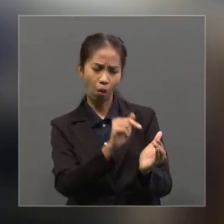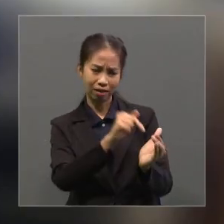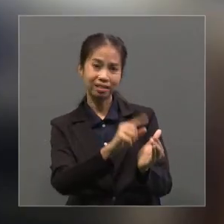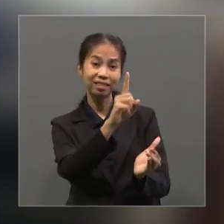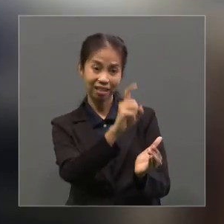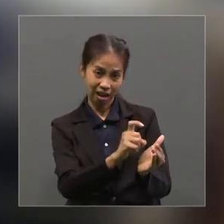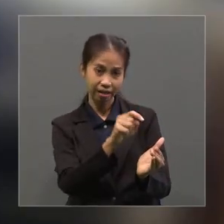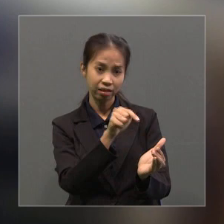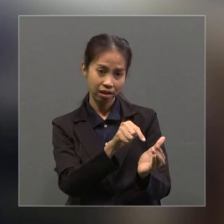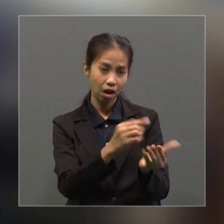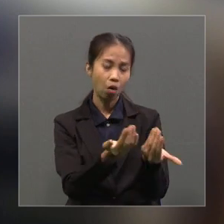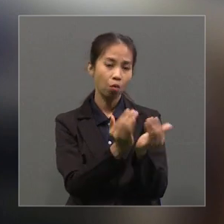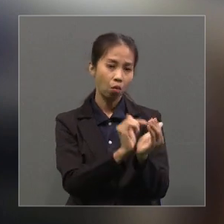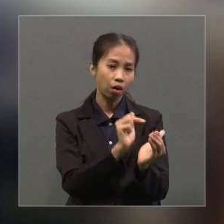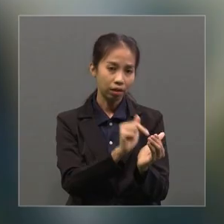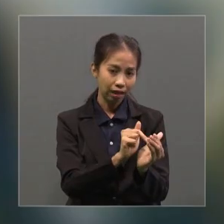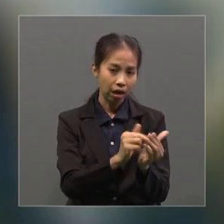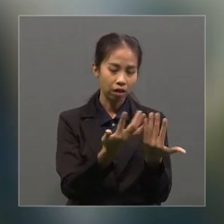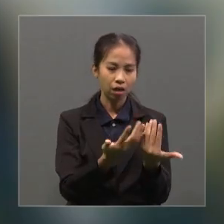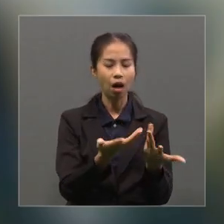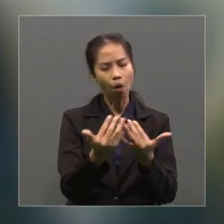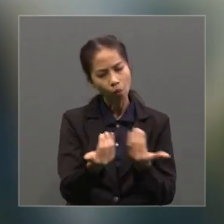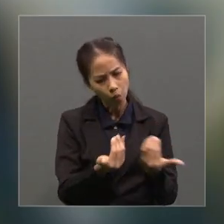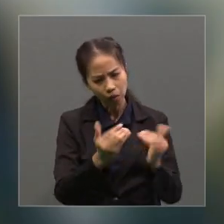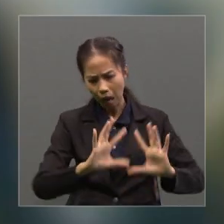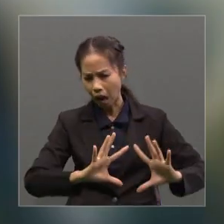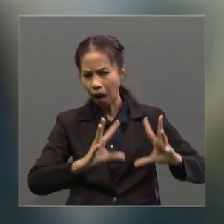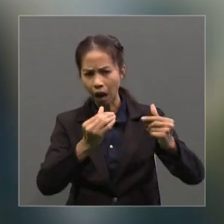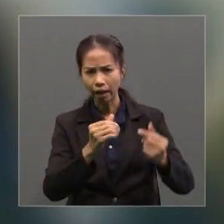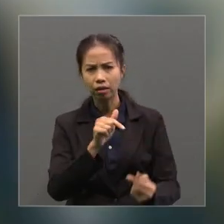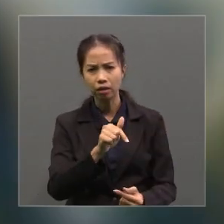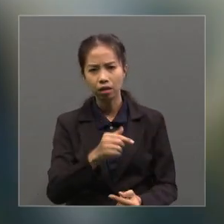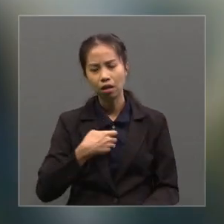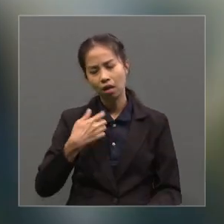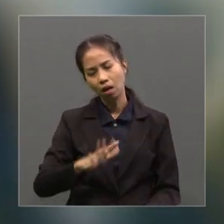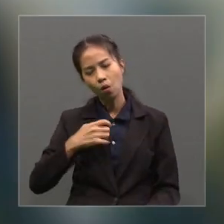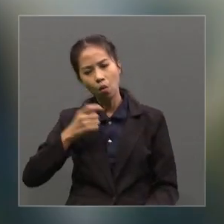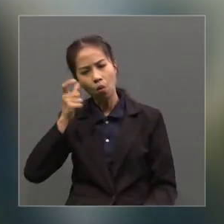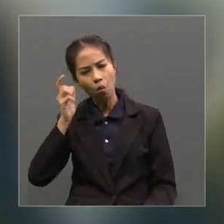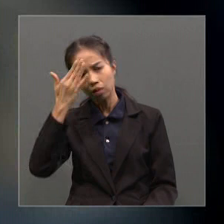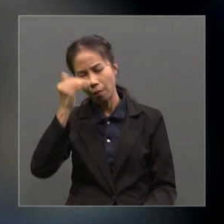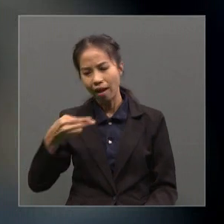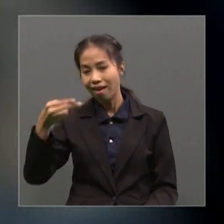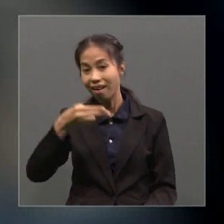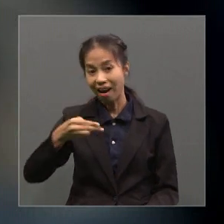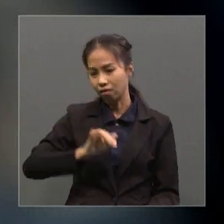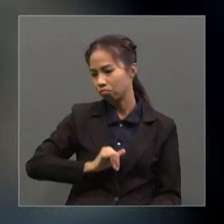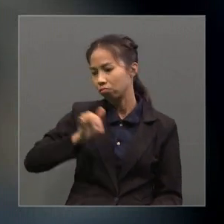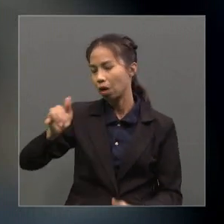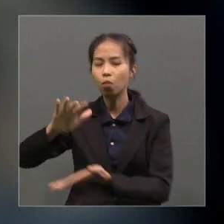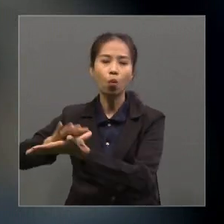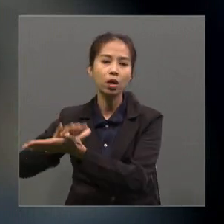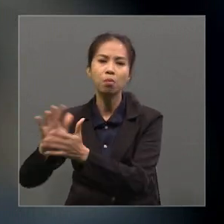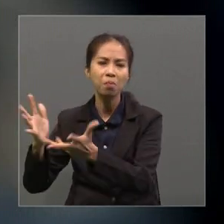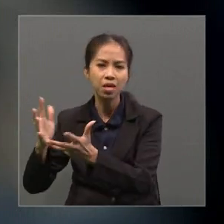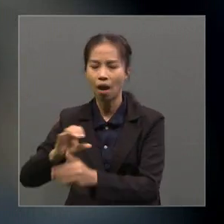และภรรยาพร้อมลูกๆเนี่ยหายไปจากบ้านและผิดสังเกตว่าหลานทำไมไม่ไปโรงเรียนจึงได้ไปแจ้งผู้นำหมู่บ้าน